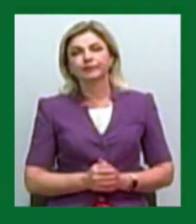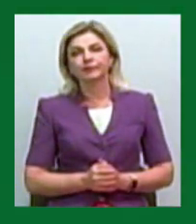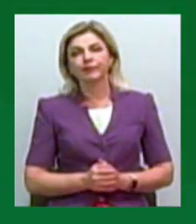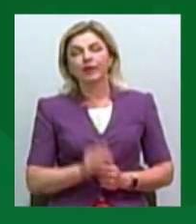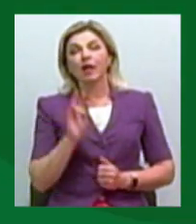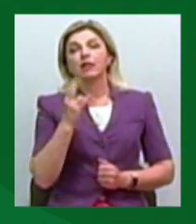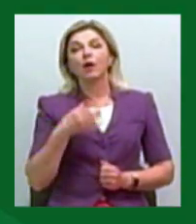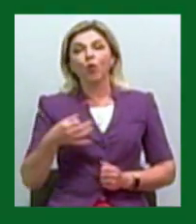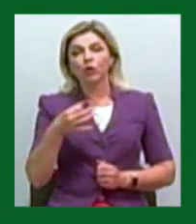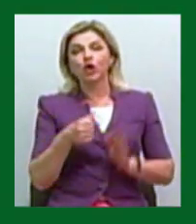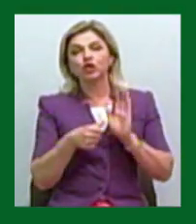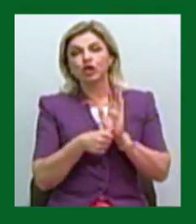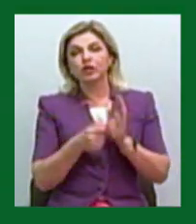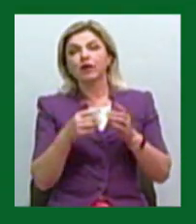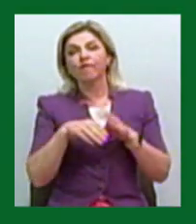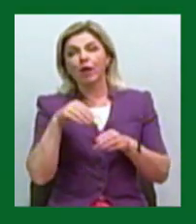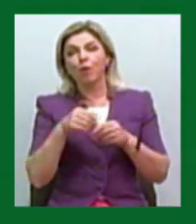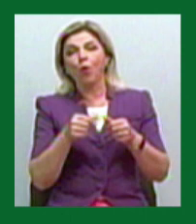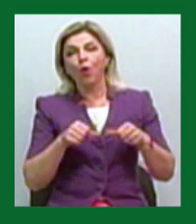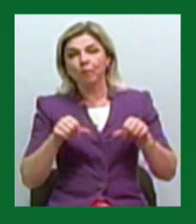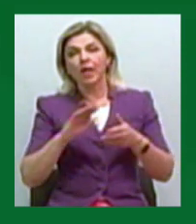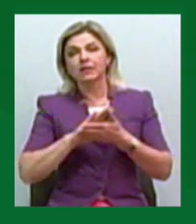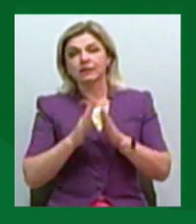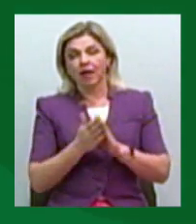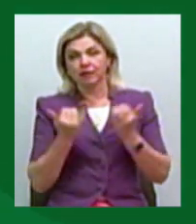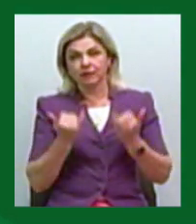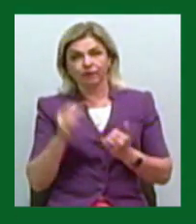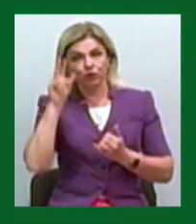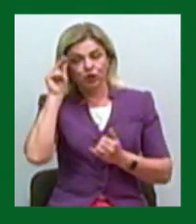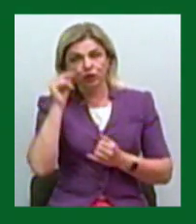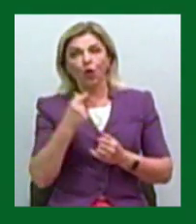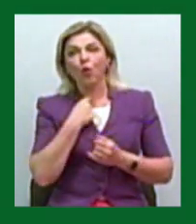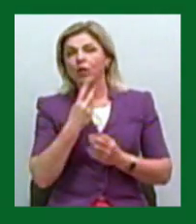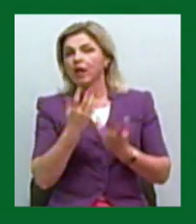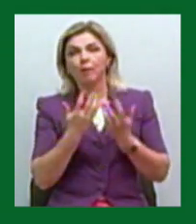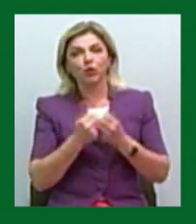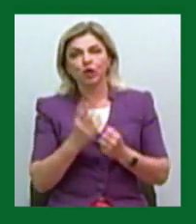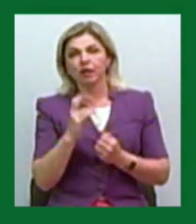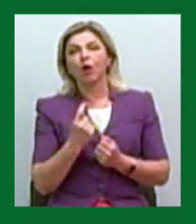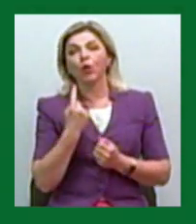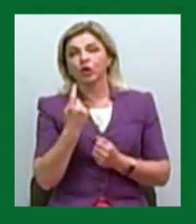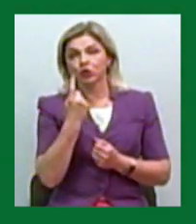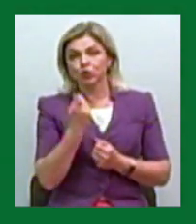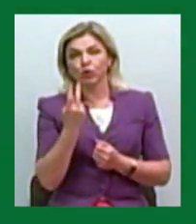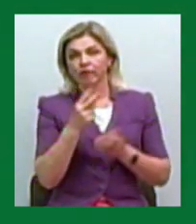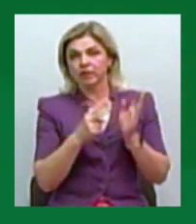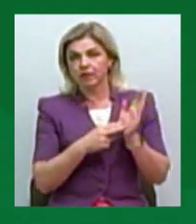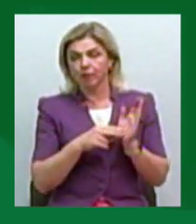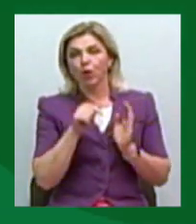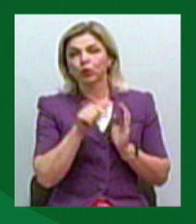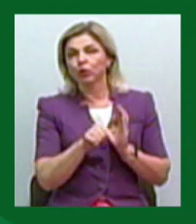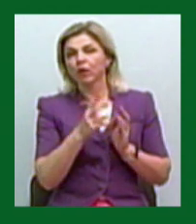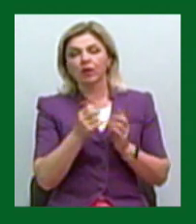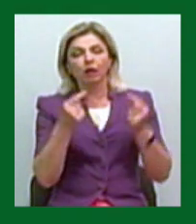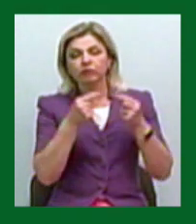На Миколаївщині з 6 окружних виборчих комісій станом на 25 липня голоси не підрахували на одній – 127-й. Тут протоколи не узгодили